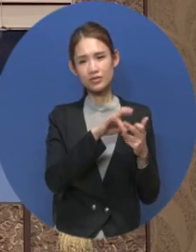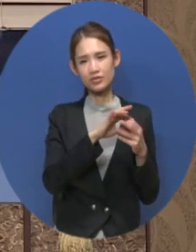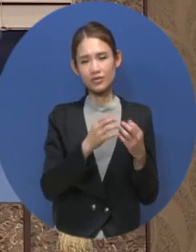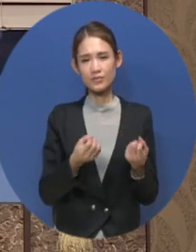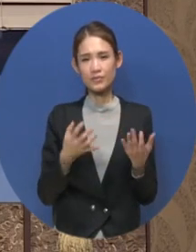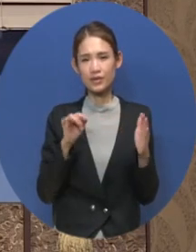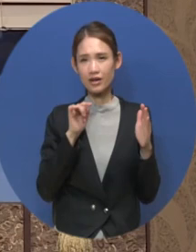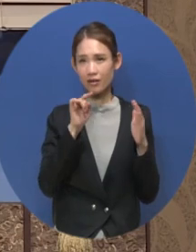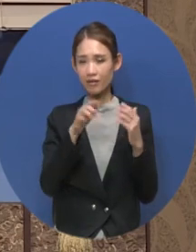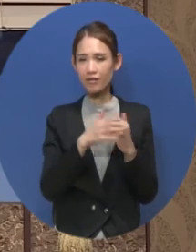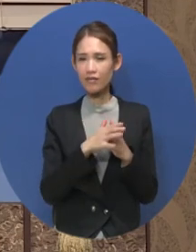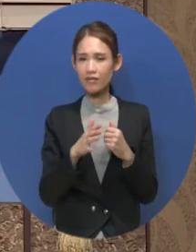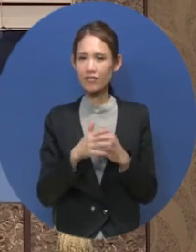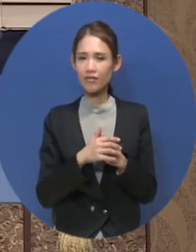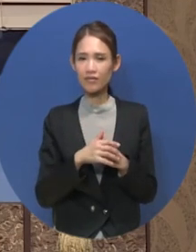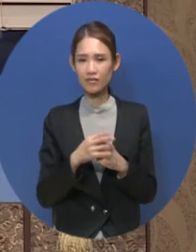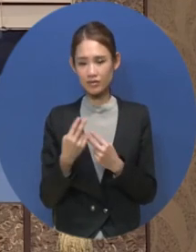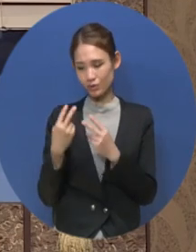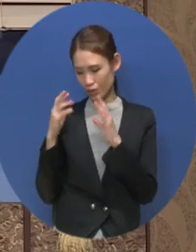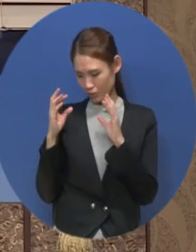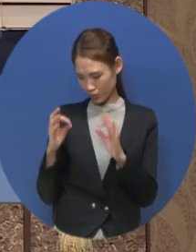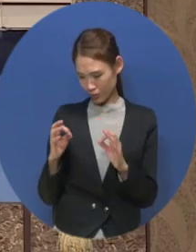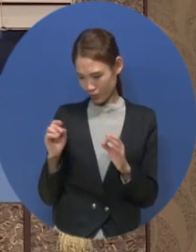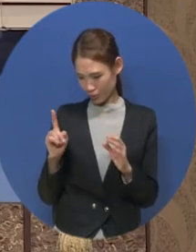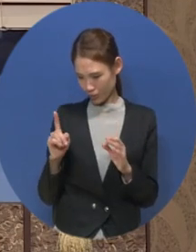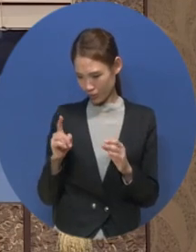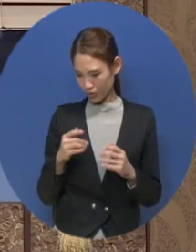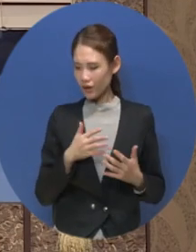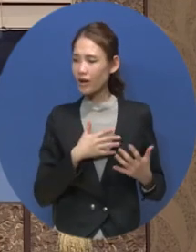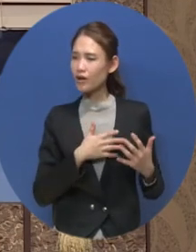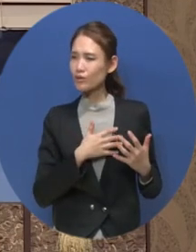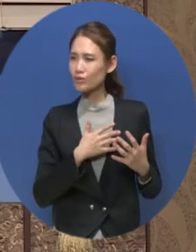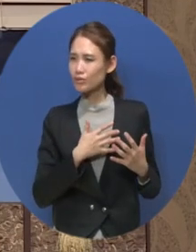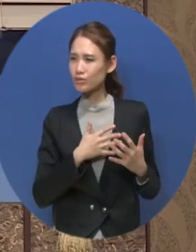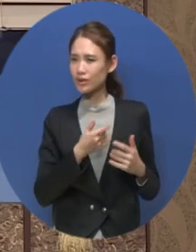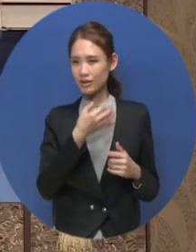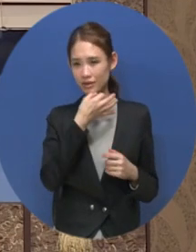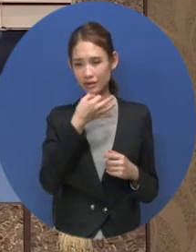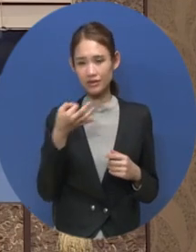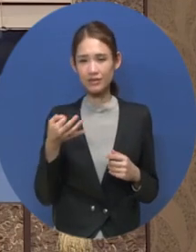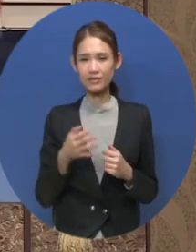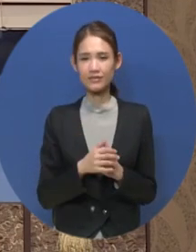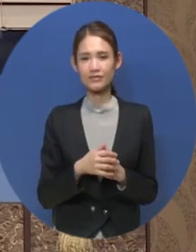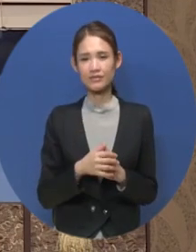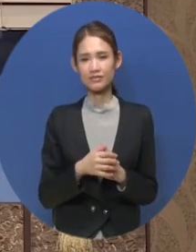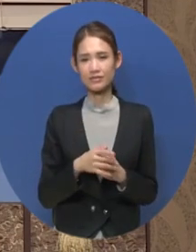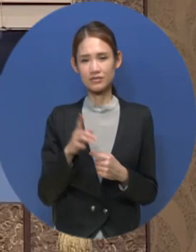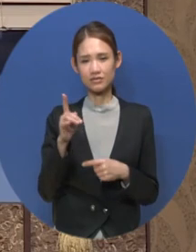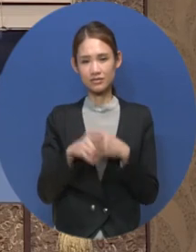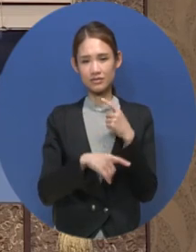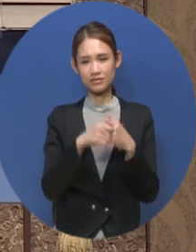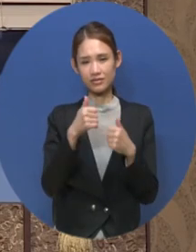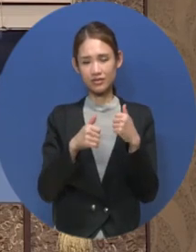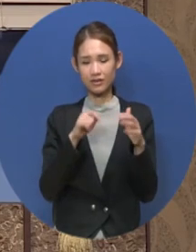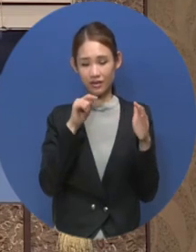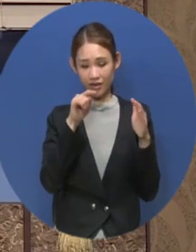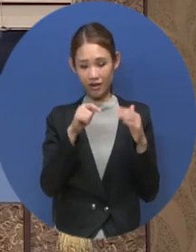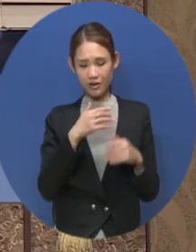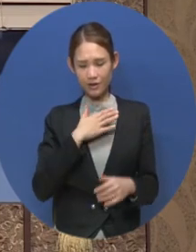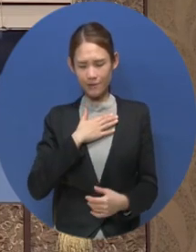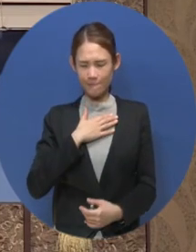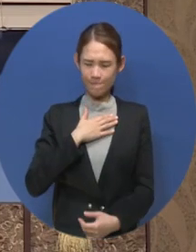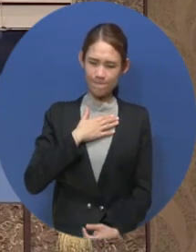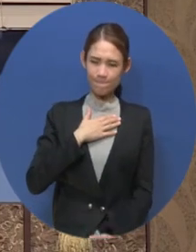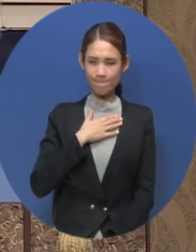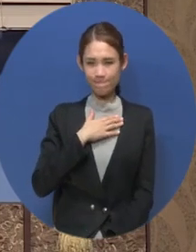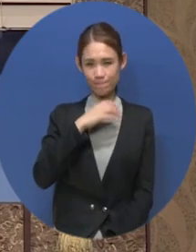패럴림픽을 나가니까 제 자신 이제 돌아보면. 예. 너무 좀 흥분했고 예, 그런 빅 이벤트를 나간다는 네. 게 사실